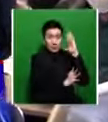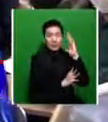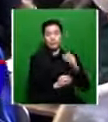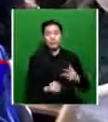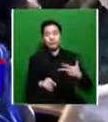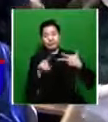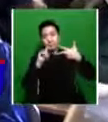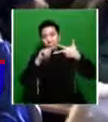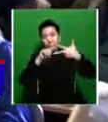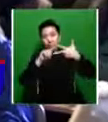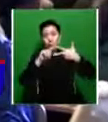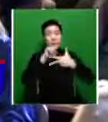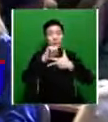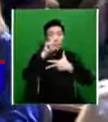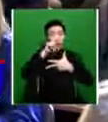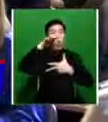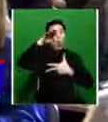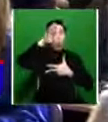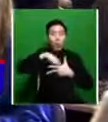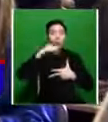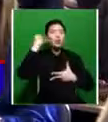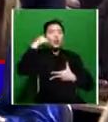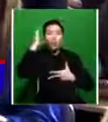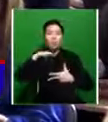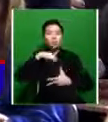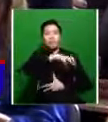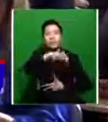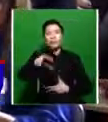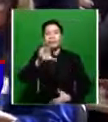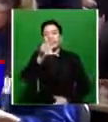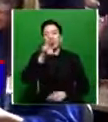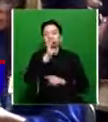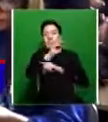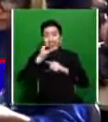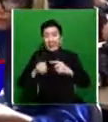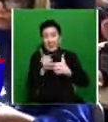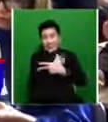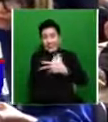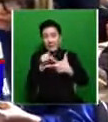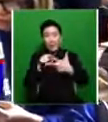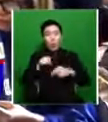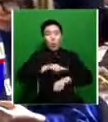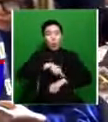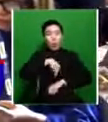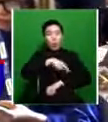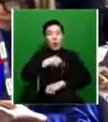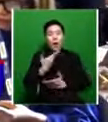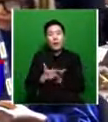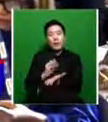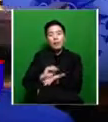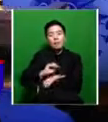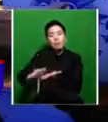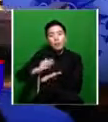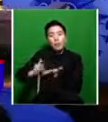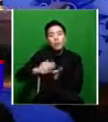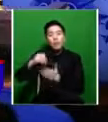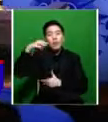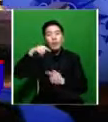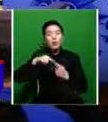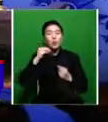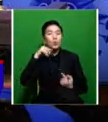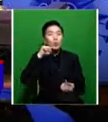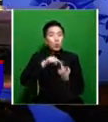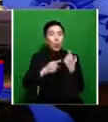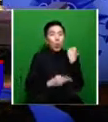คะอันนี้อันแรกคือลดค่าไฟทุกคนทุกประเภทร้อยละ3อันที่2ขยายระยะเวลาการชำระค่าไฟสำหรับผู้ใช้